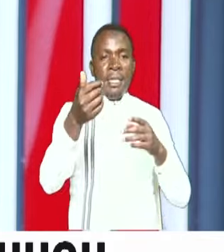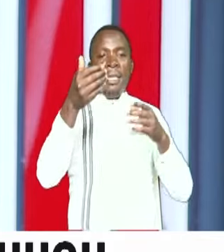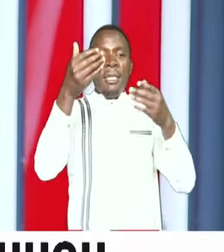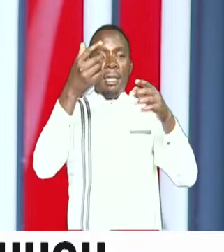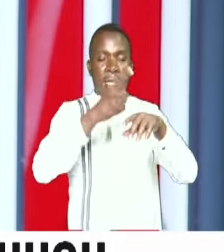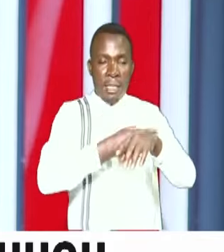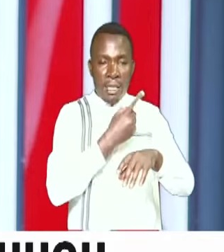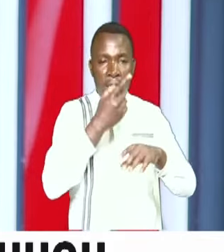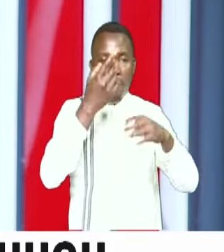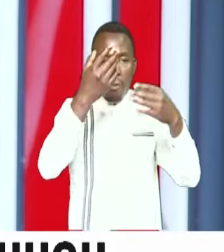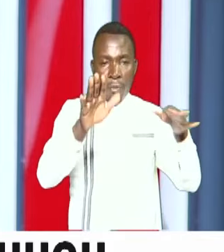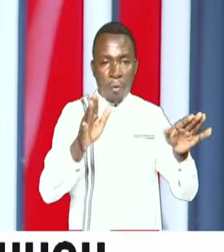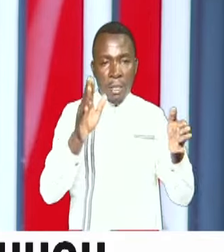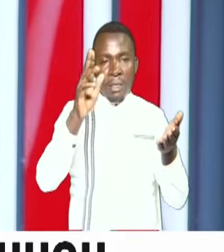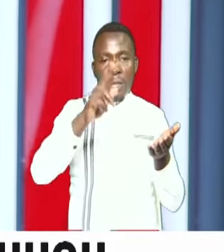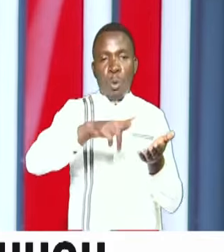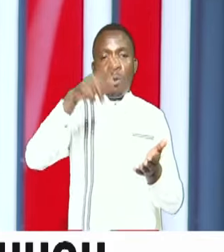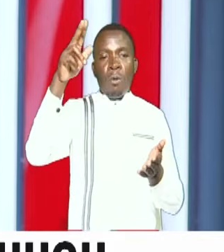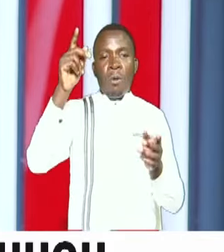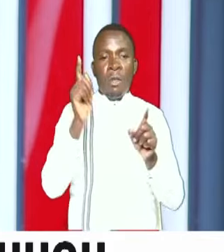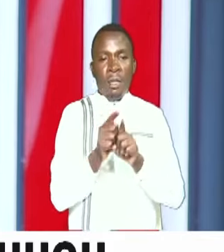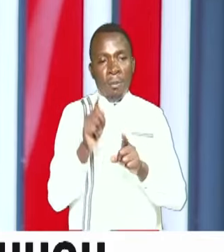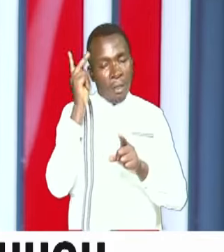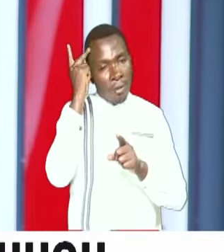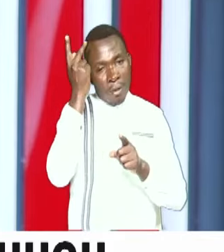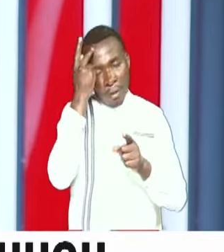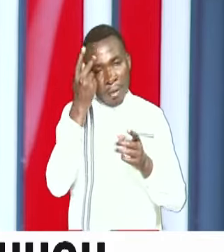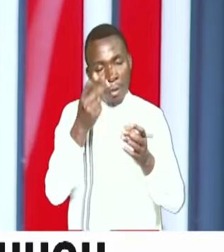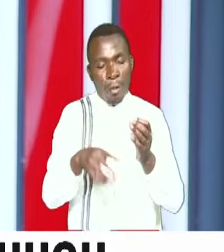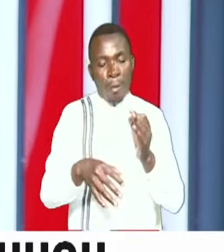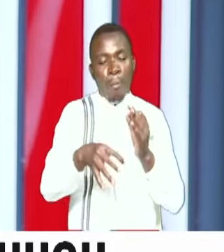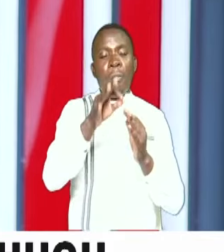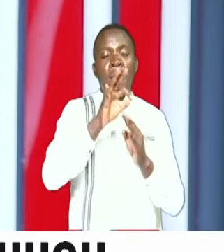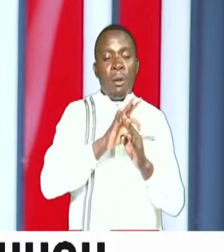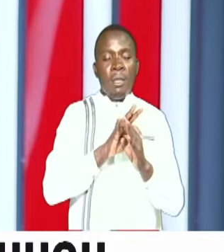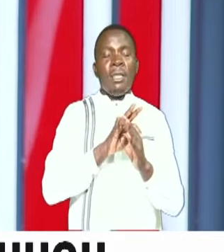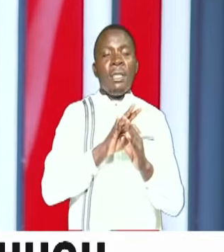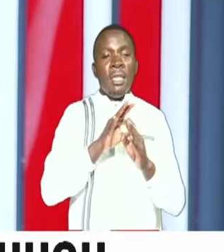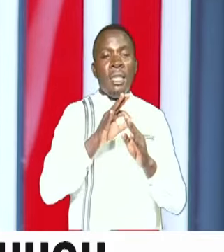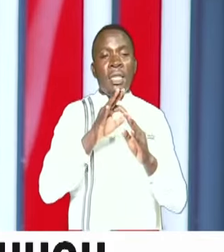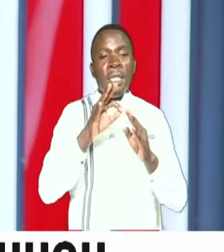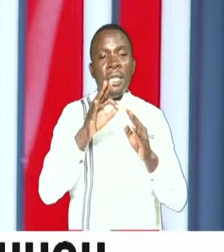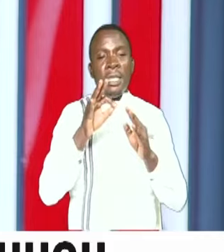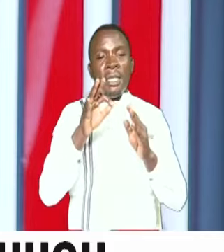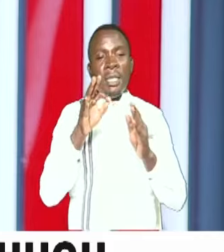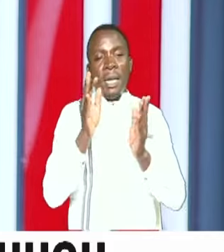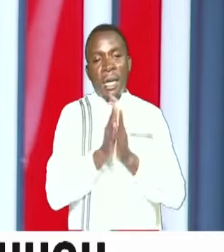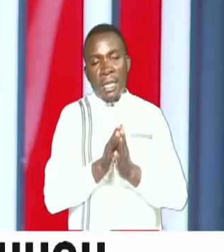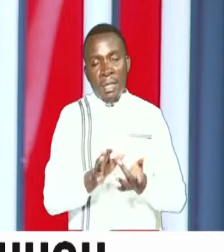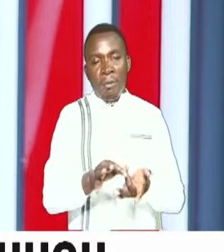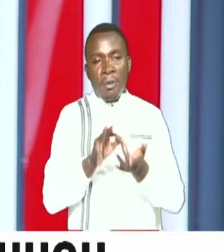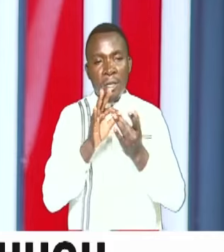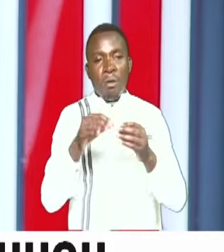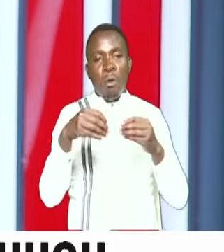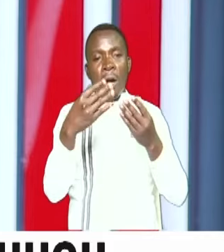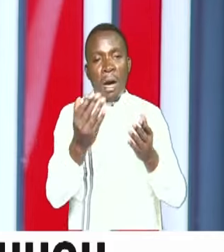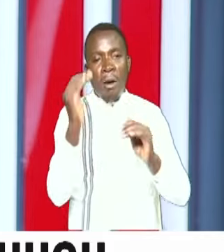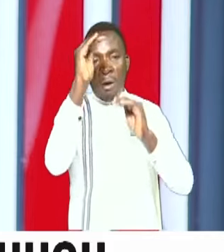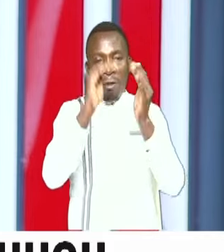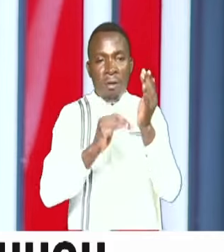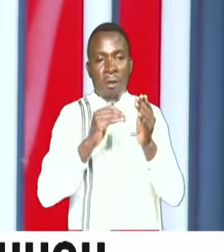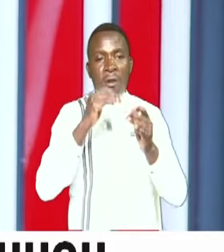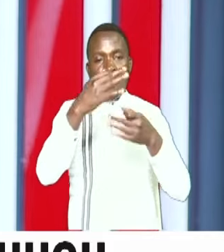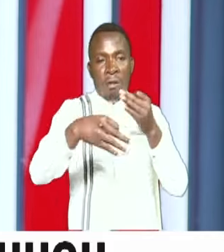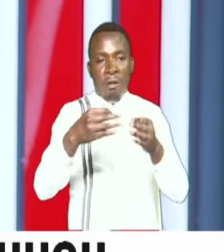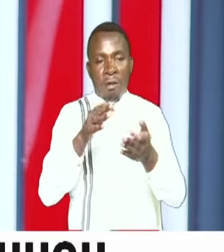nka politiki priority ingamba cyangwa se umwihariko uhaye urwego rw'inganda, abashoramari